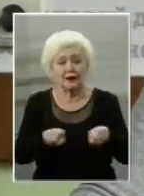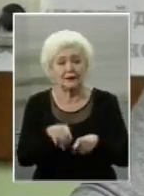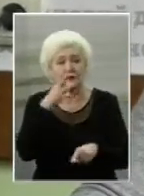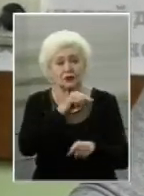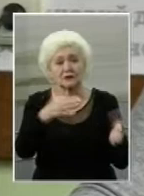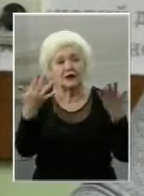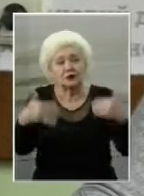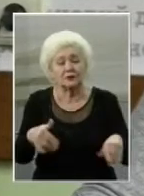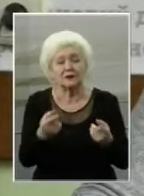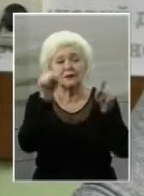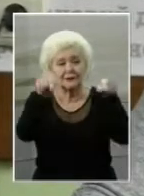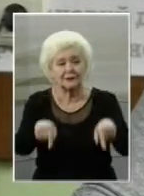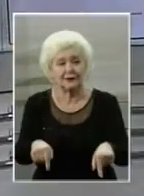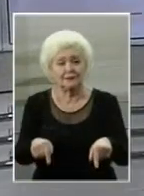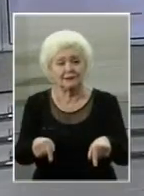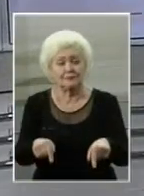часу втратили на це.